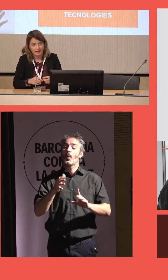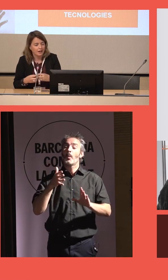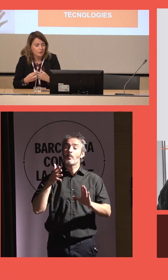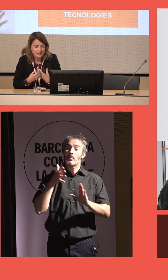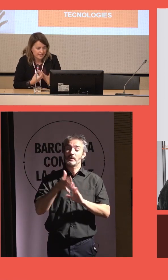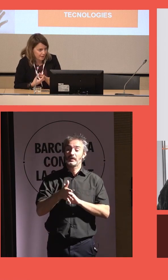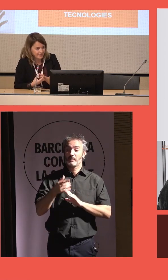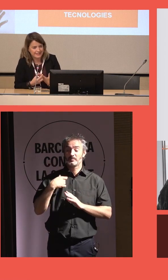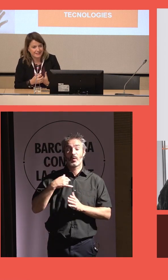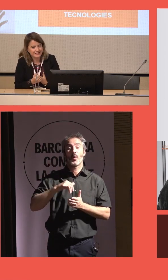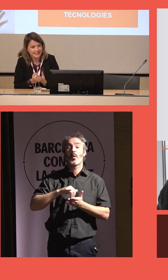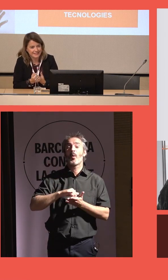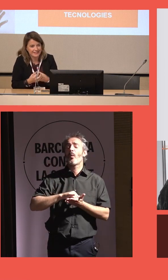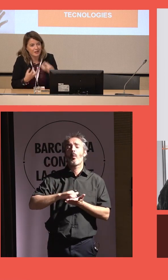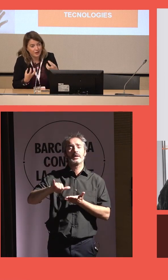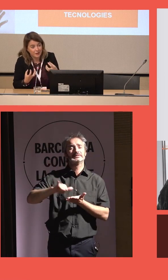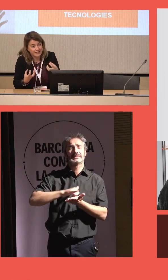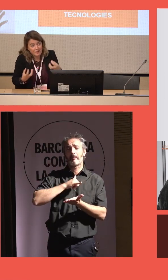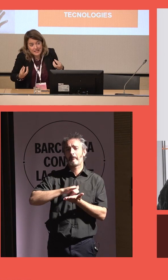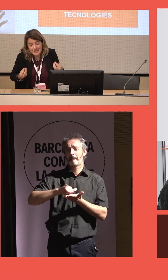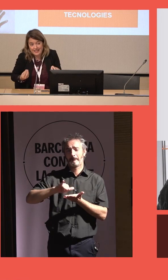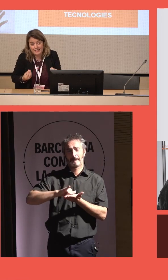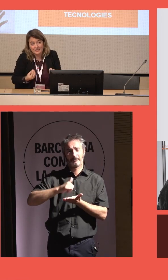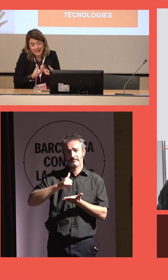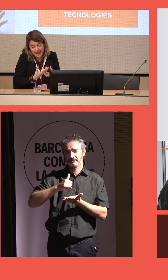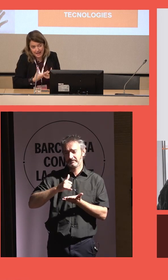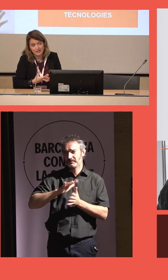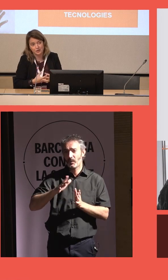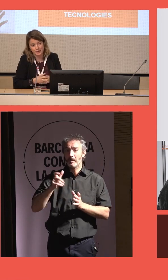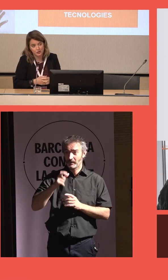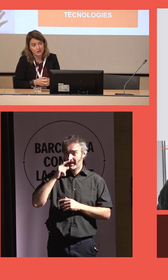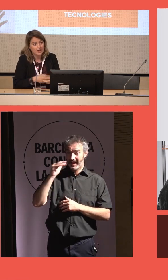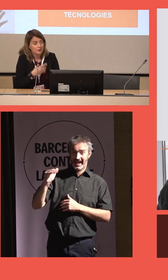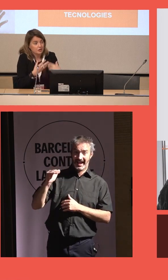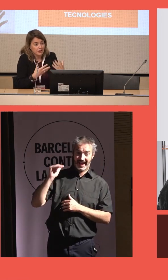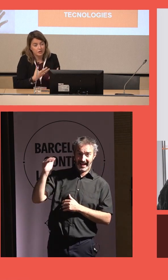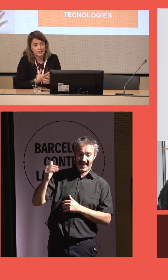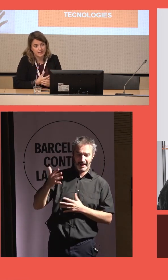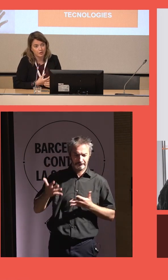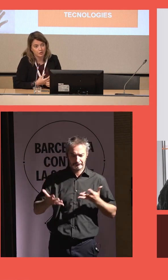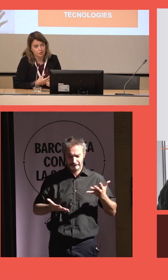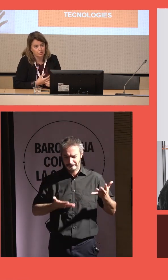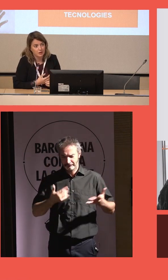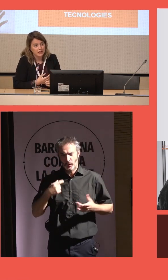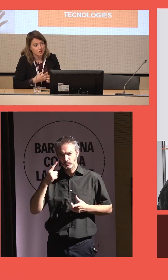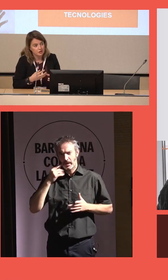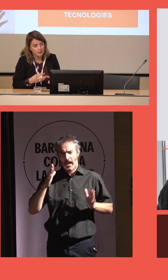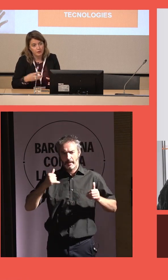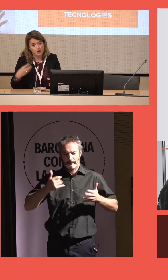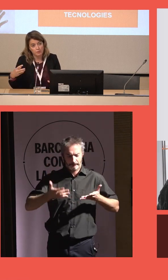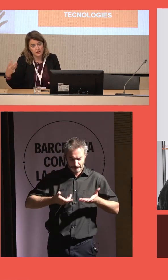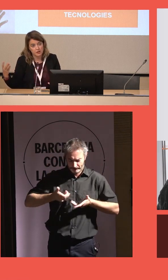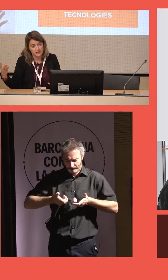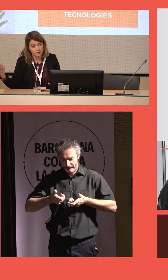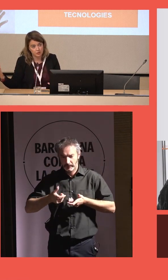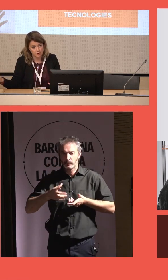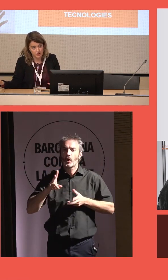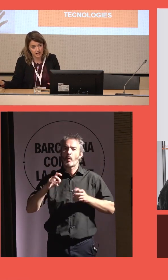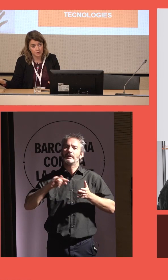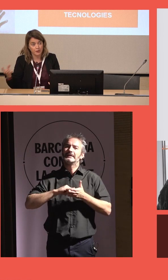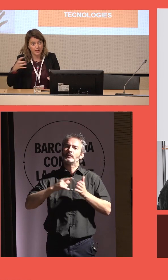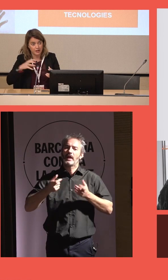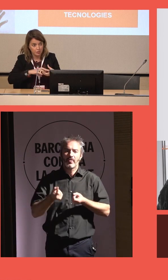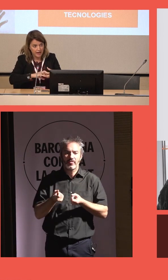que el whatsapp és que és tan sentit com el whatsapp hi ha gent gran sobretot que no hi tenia el costum doncs veure com les noves